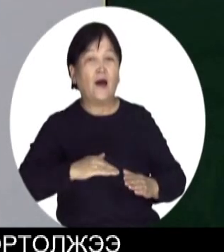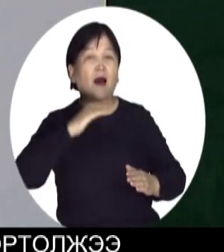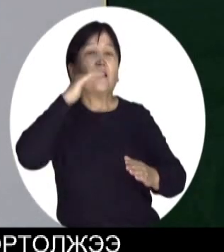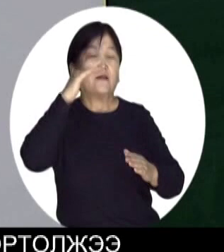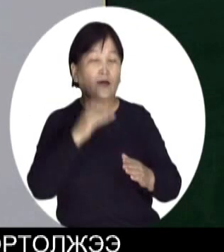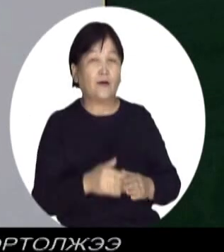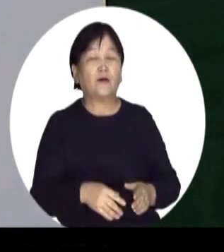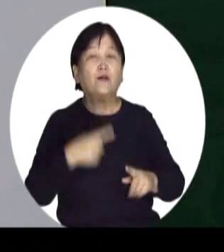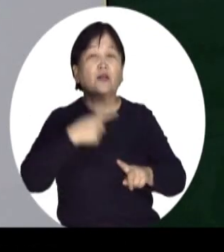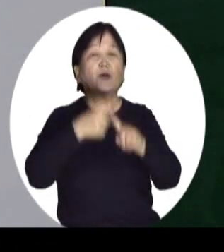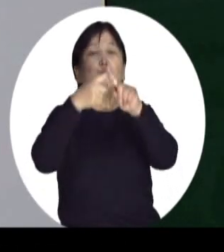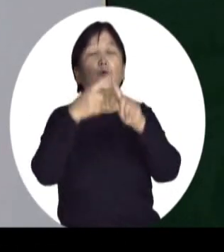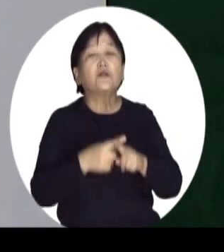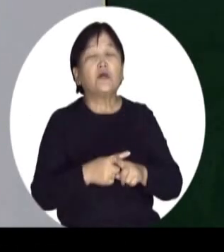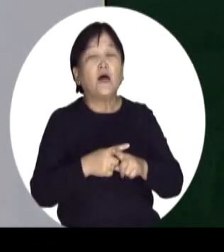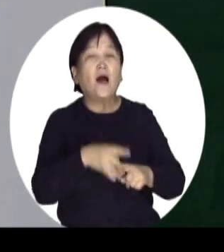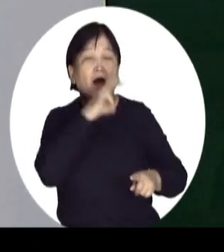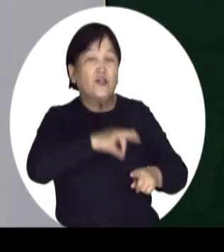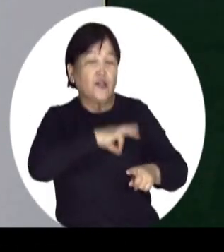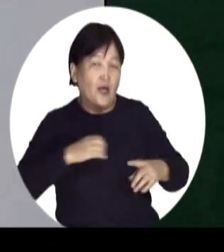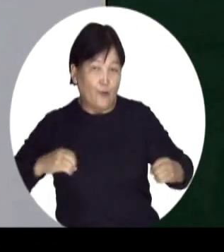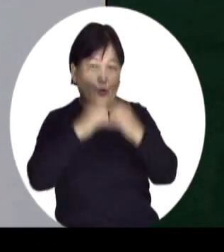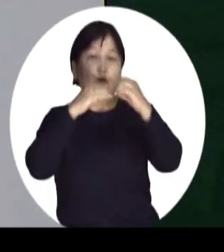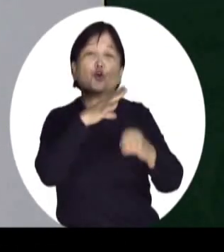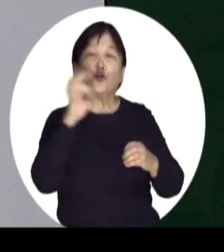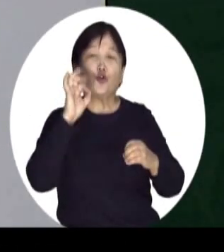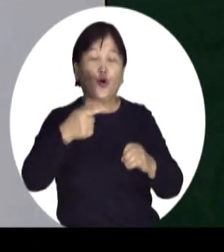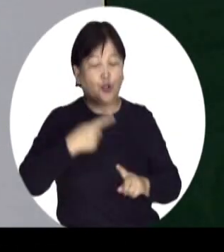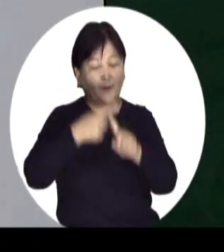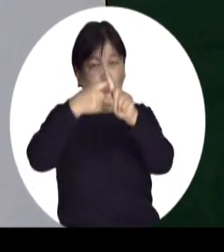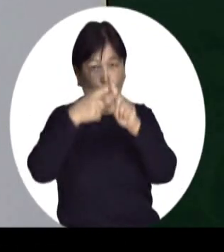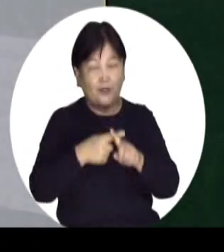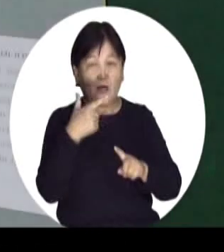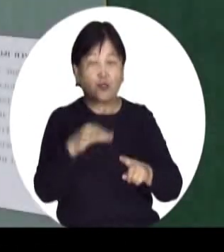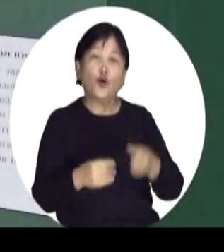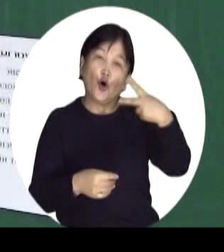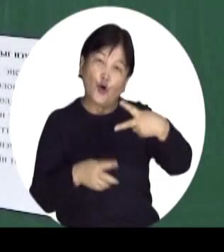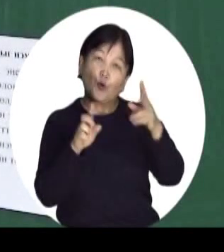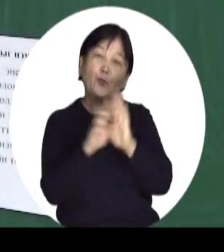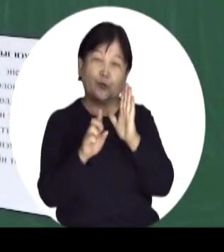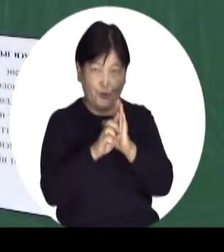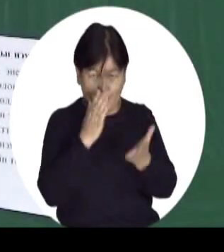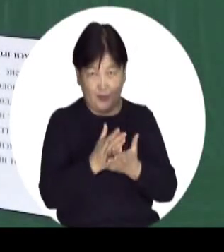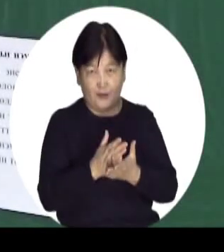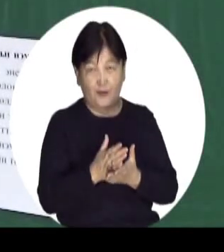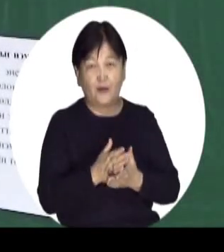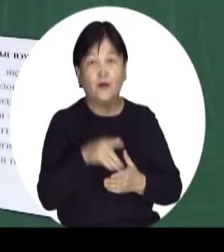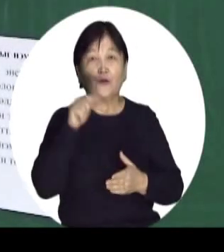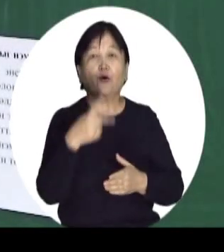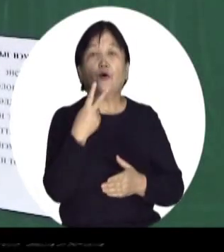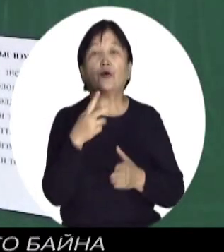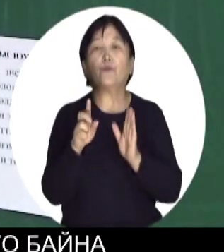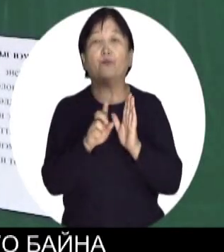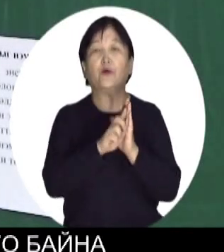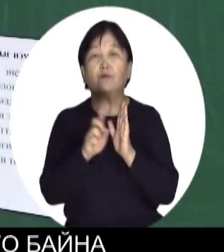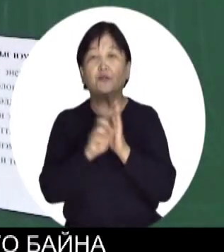хэсгийн тоог нэмэгдүүлж ашигтай мөргөлдөлтийн тоог ихсгэх гэсэн ийм хоёр боломж. Тэгэхээр энэ хоёр боломж